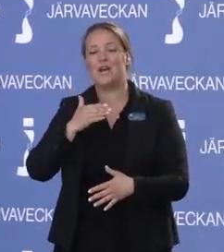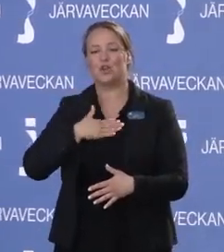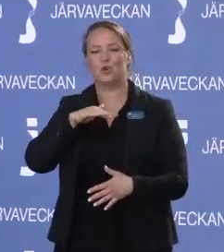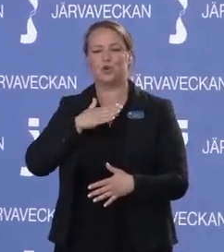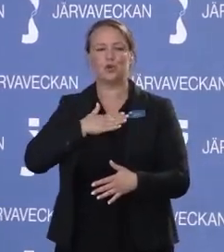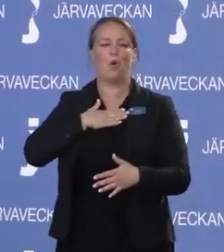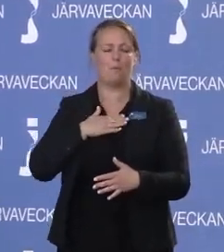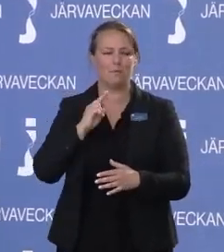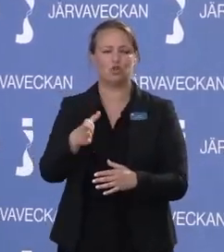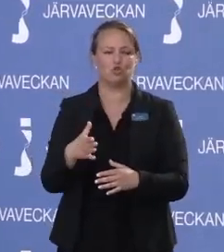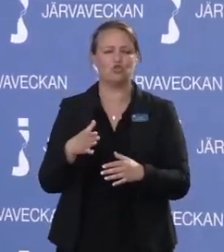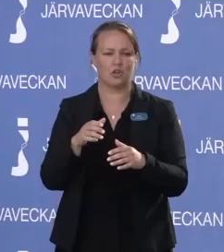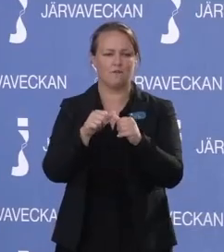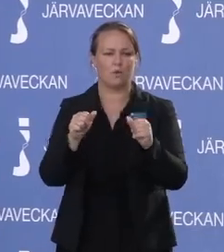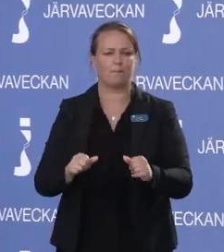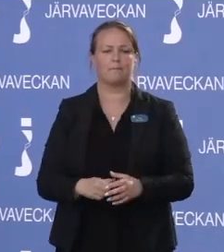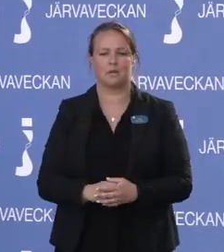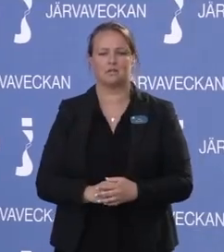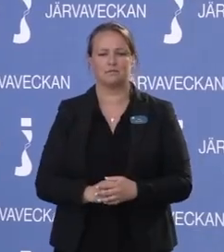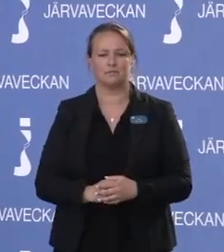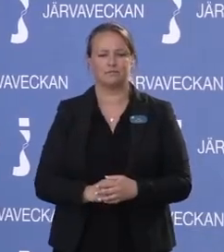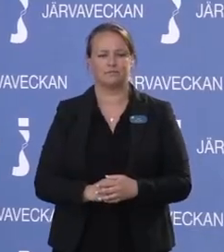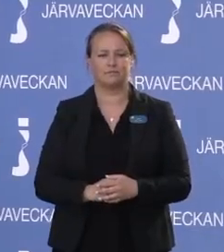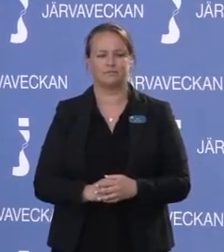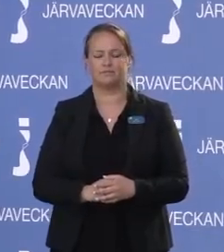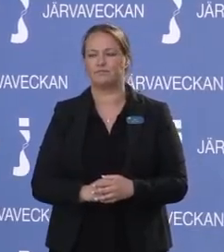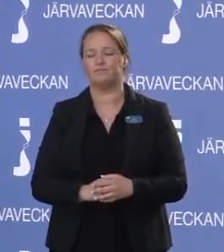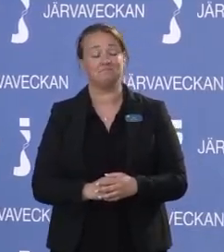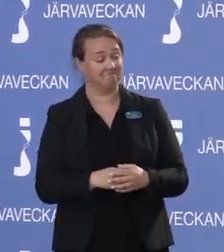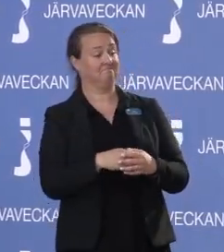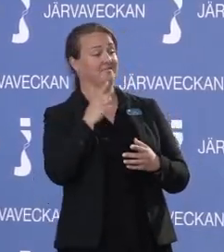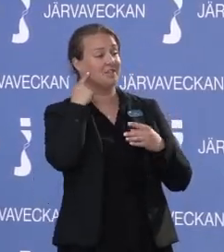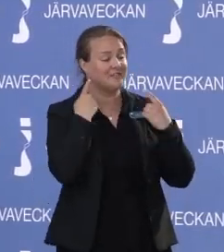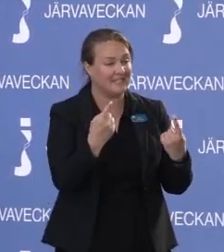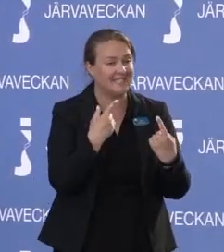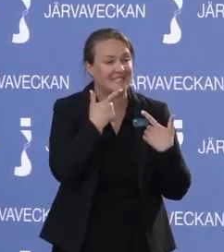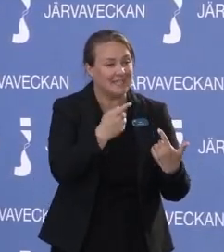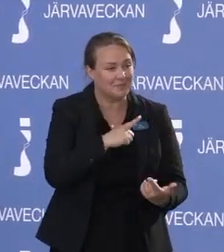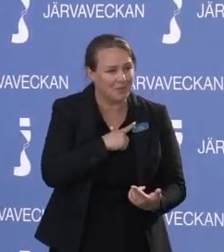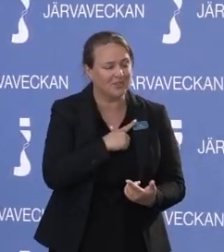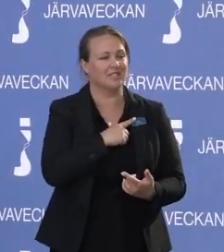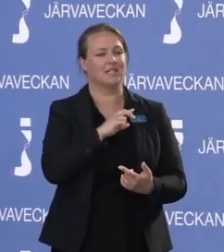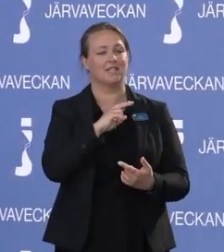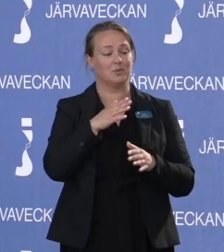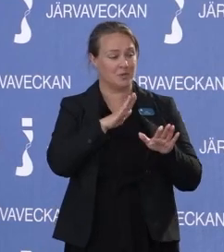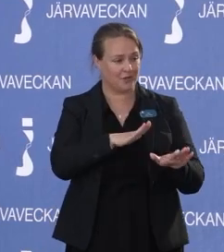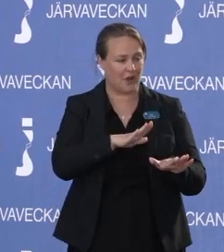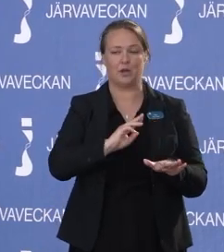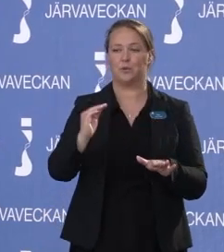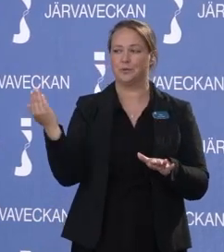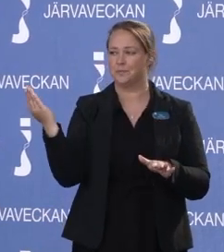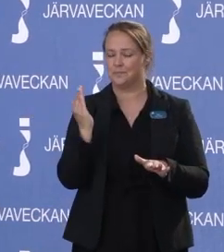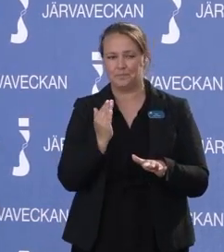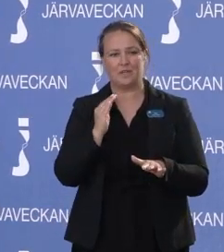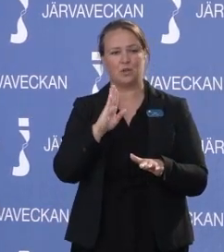av experiment som vi håller på med. Det låter fantastiskt. Tack Agnes som stannar kvar och så ska vi få in Julia Aga som